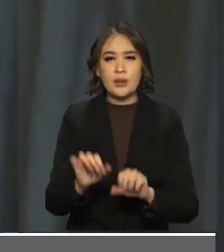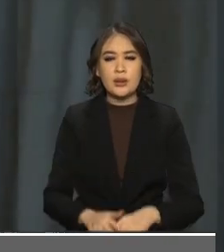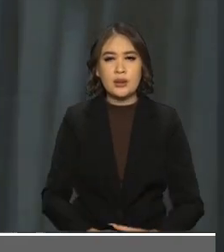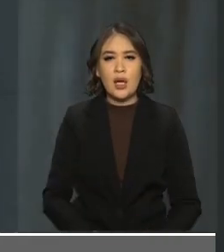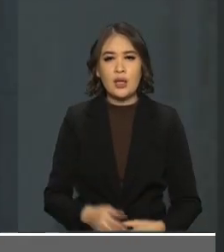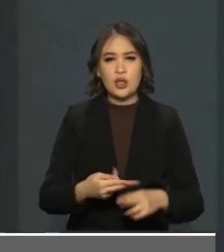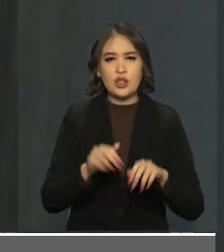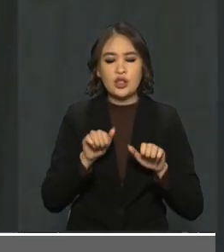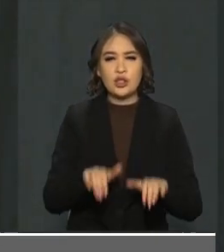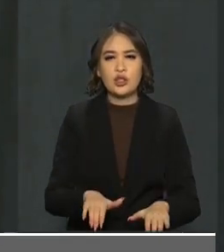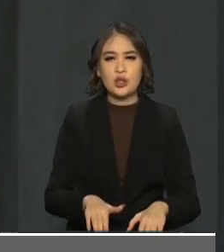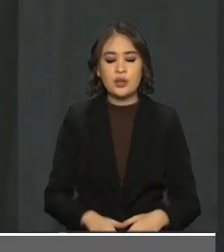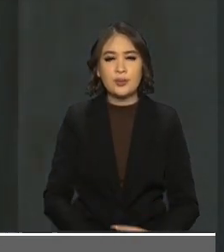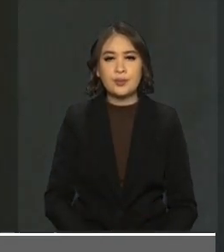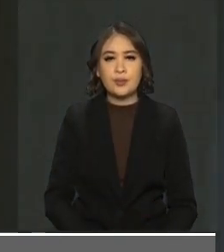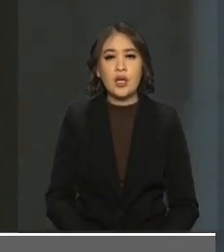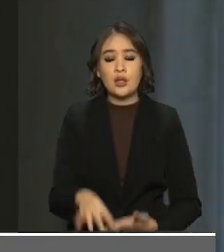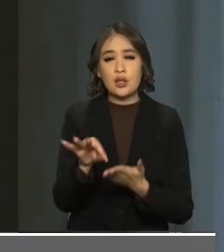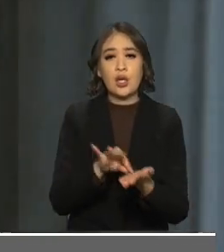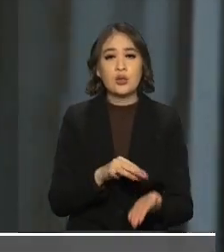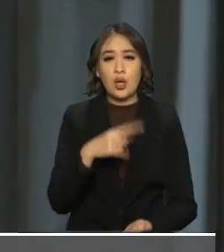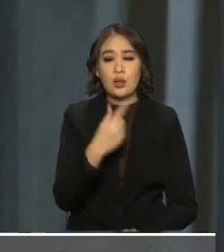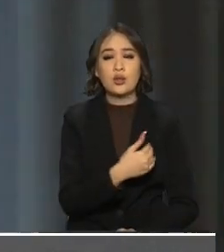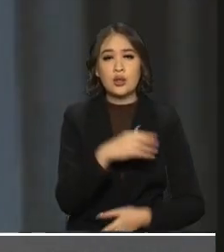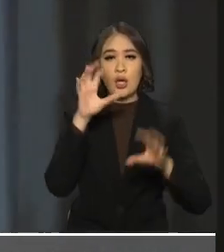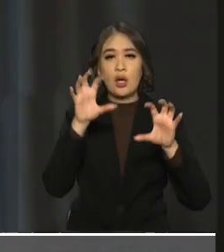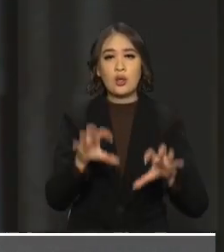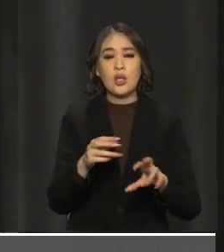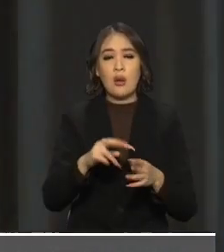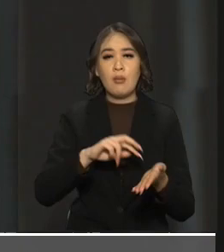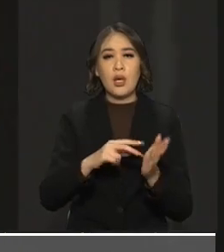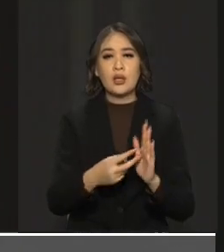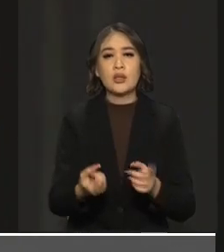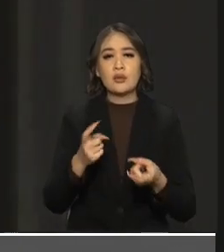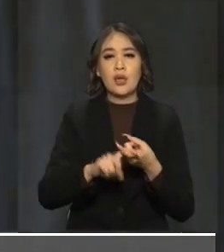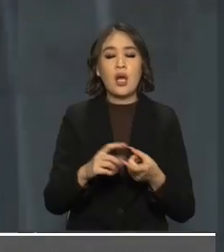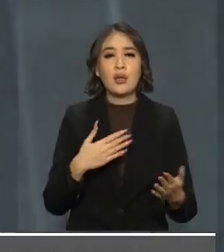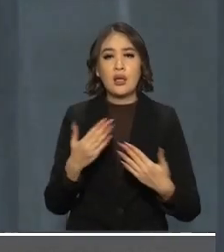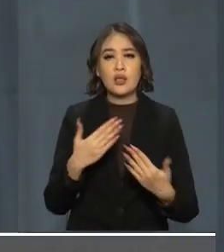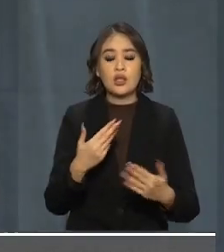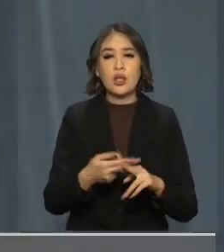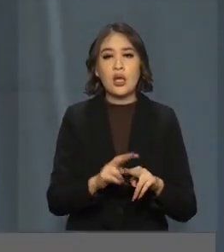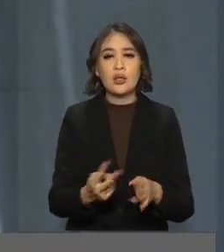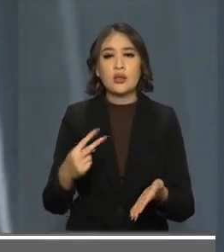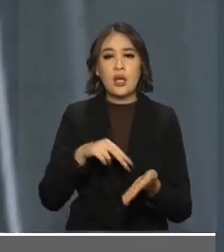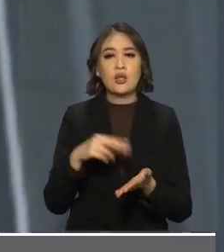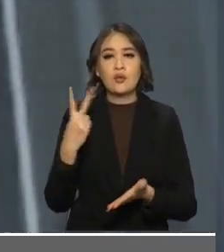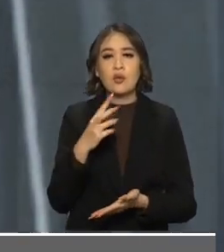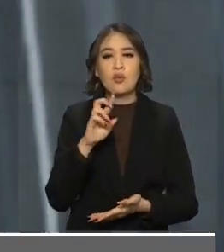нацелен решить? Сразу скажу, что вот законопроект, связанный с трудовыми отношениями, он состоял из двух